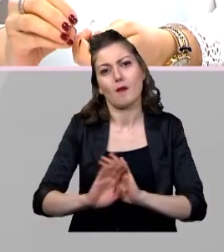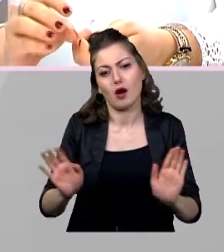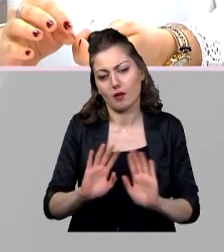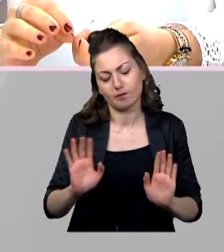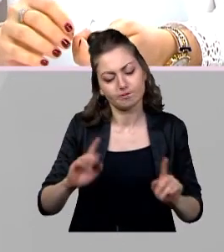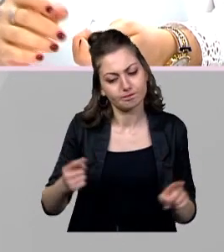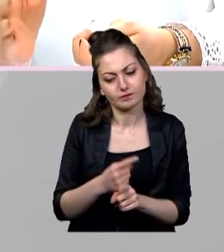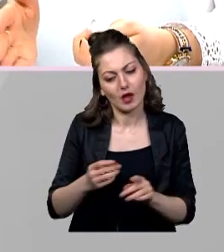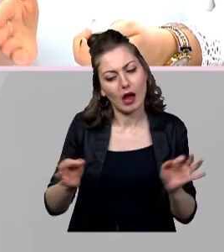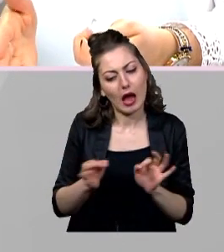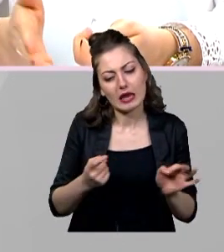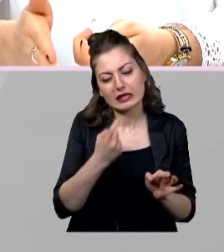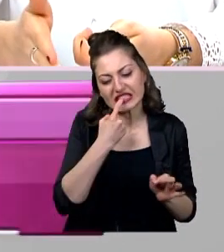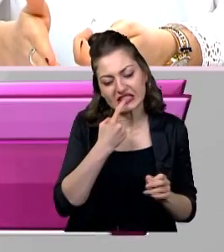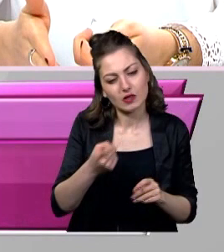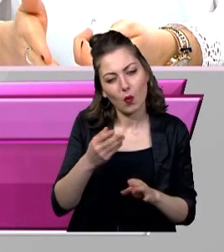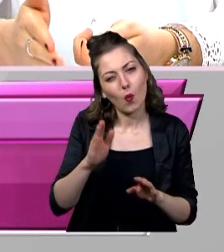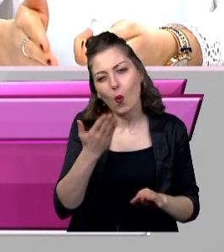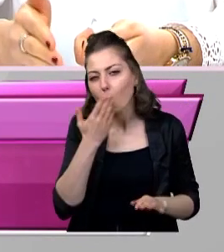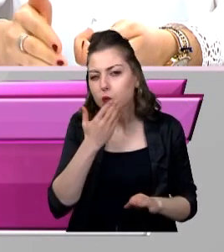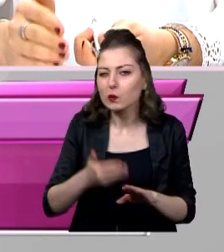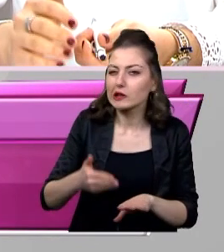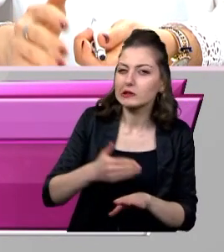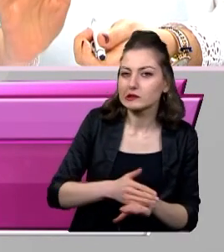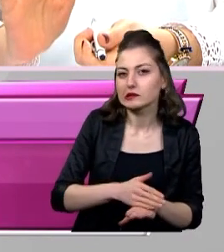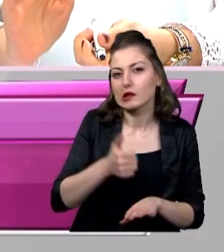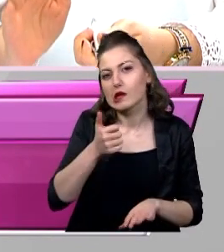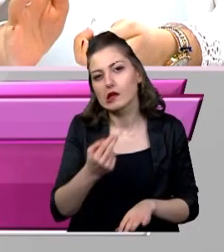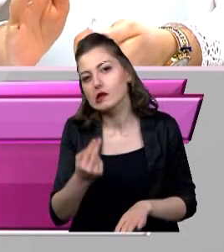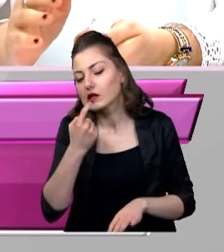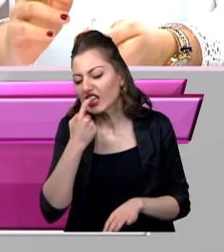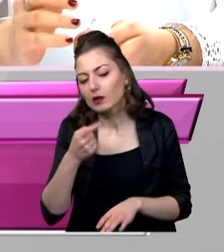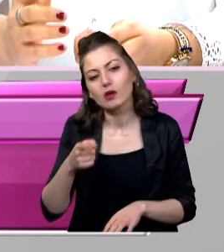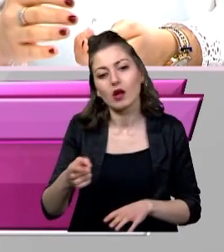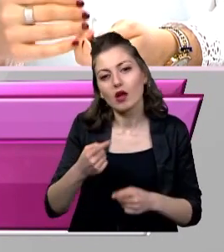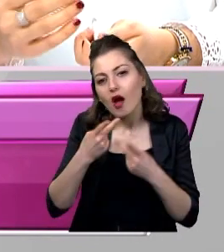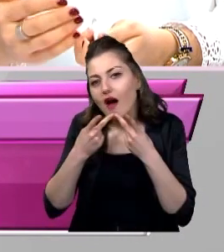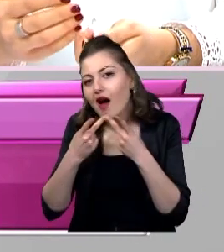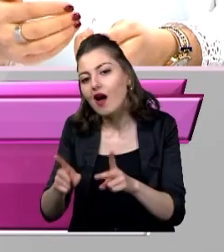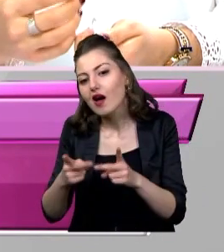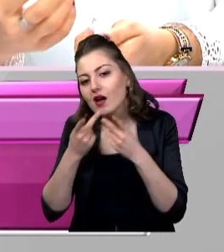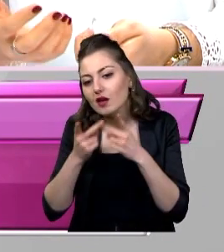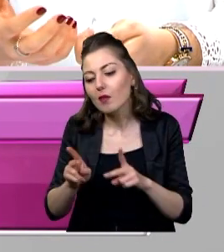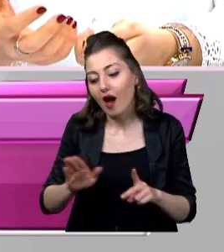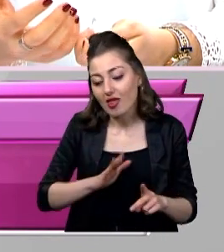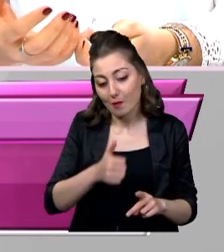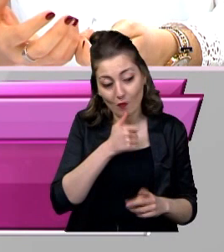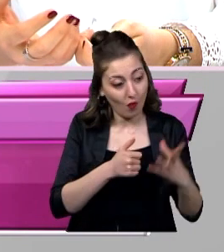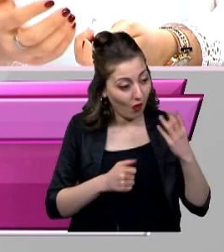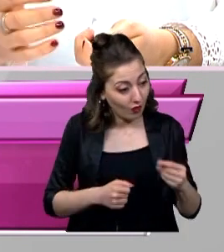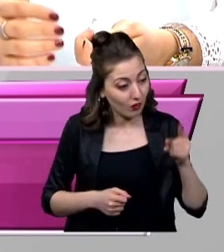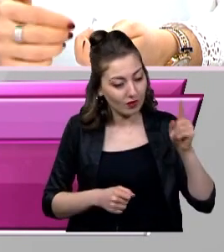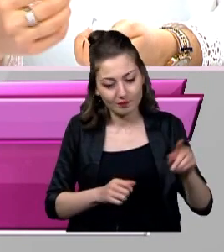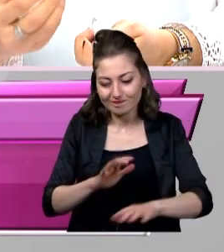olabildiğince erken yaşta yani okul önce öncesindeki yaşlardan itibaren artık anne baba uygun zamanları